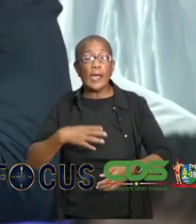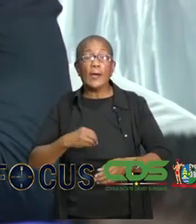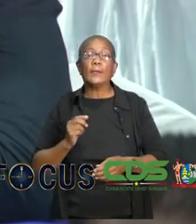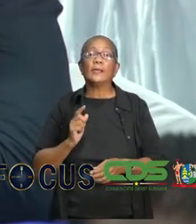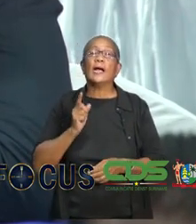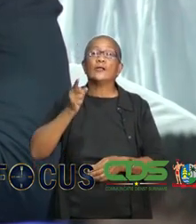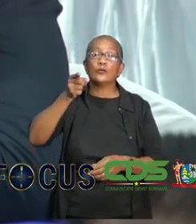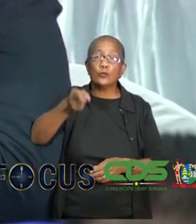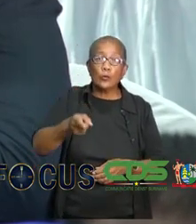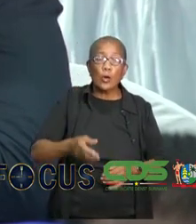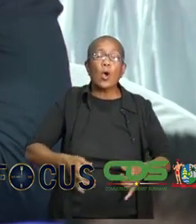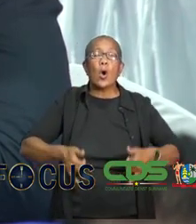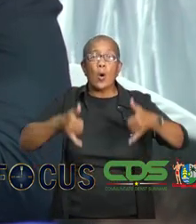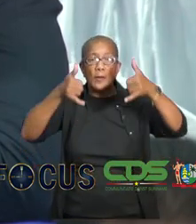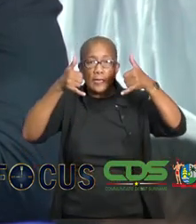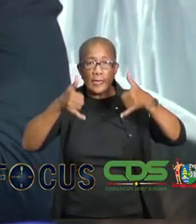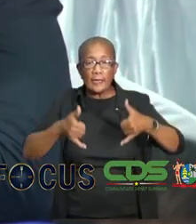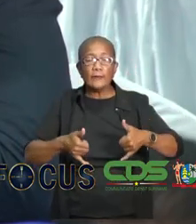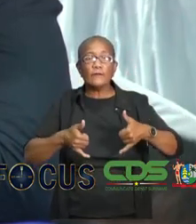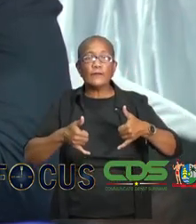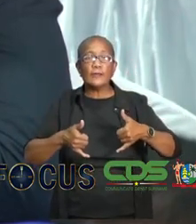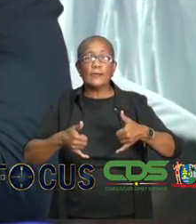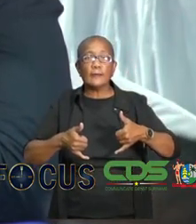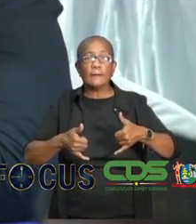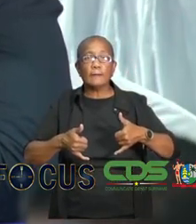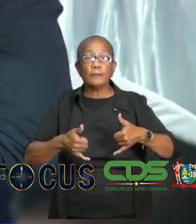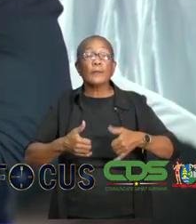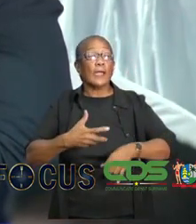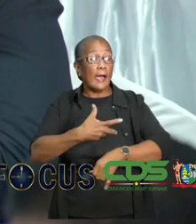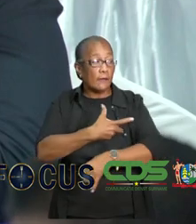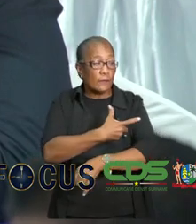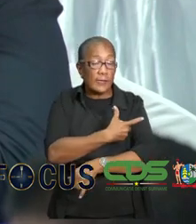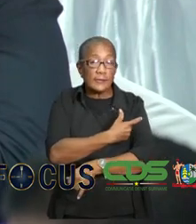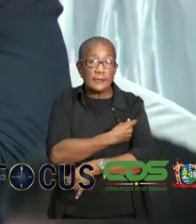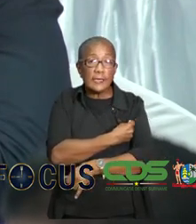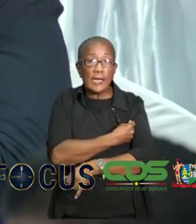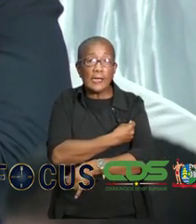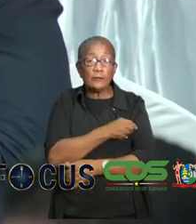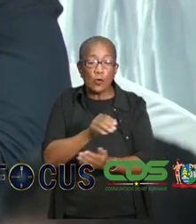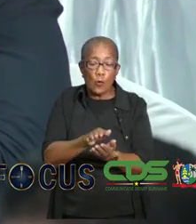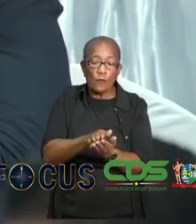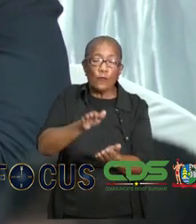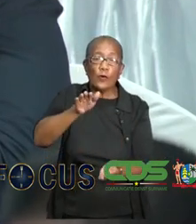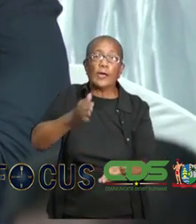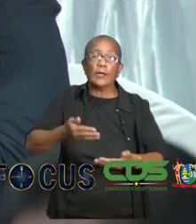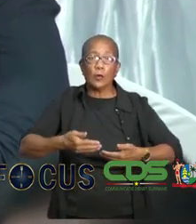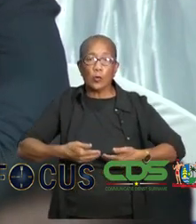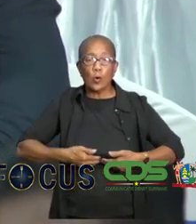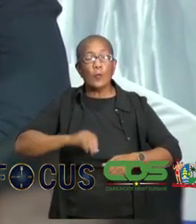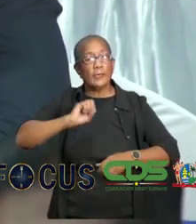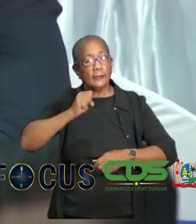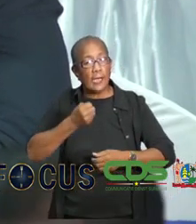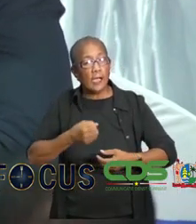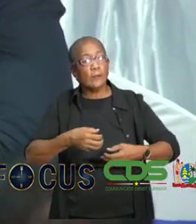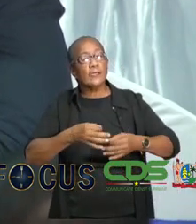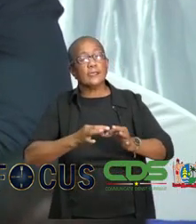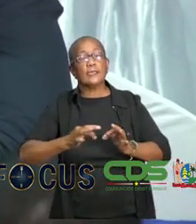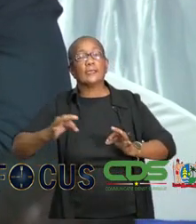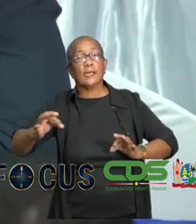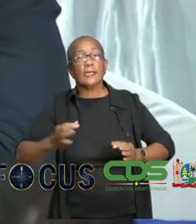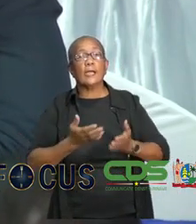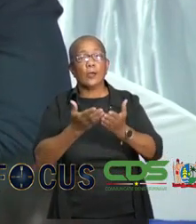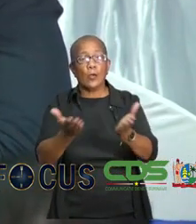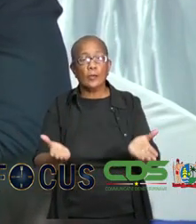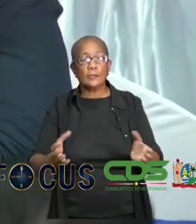om zoveel mogelijk aan vaccinvoorraden te komen. En daarvoor is het traject uitgezet, zeker in samenwerking